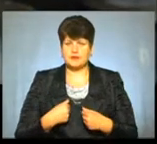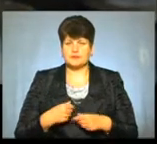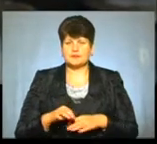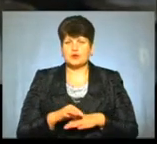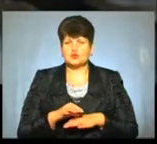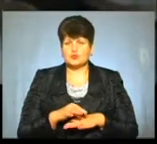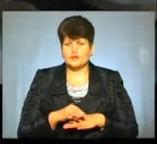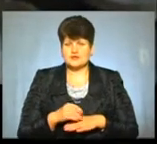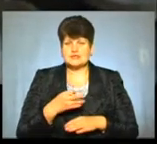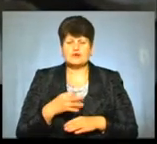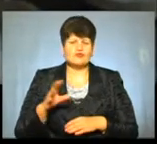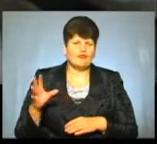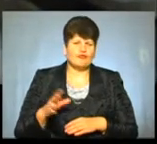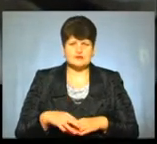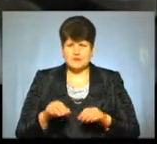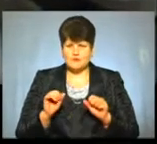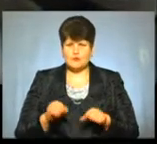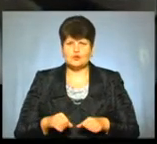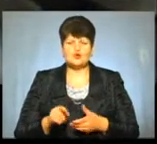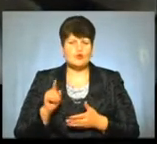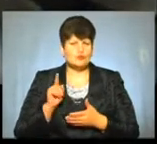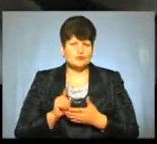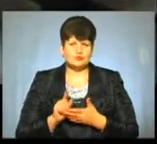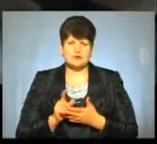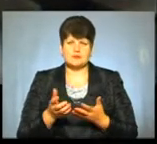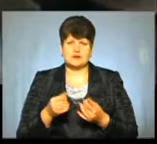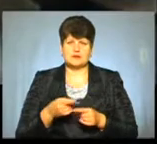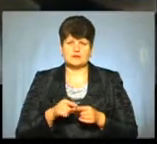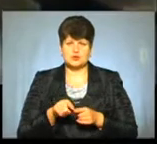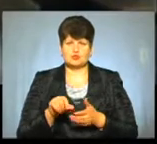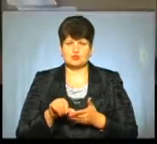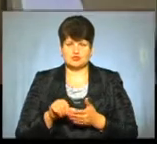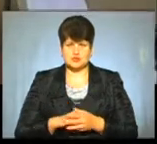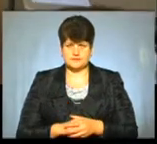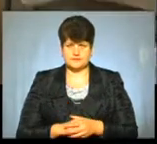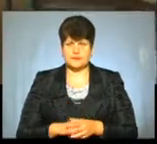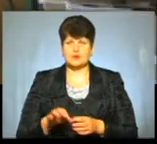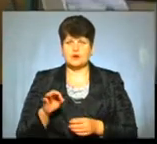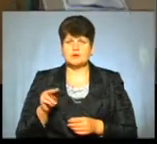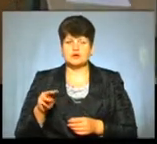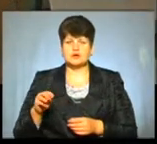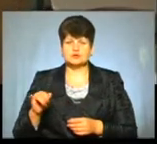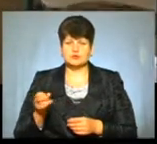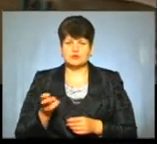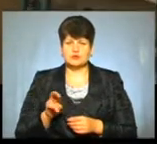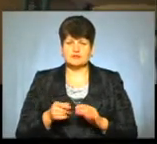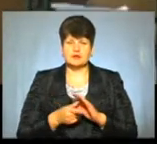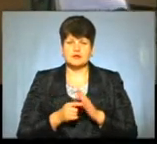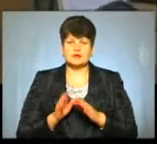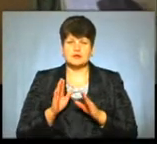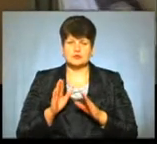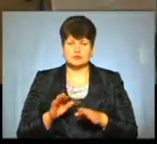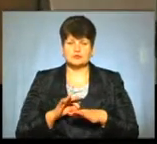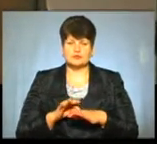мій чоловік. Він сказав, що я все зможу і що я обов'язково мушу взяти в цьому участь. Ольга Мочула заходить до кабінету,